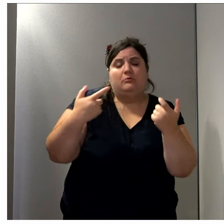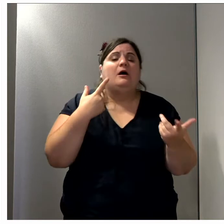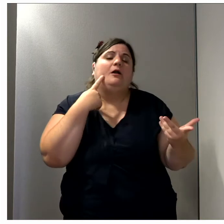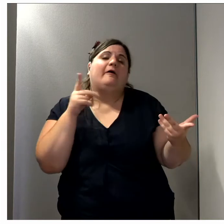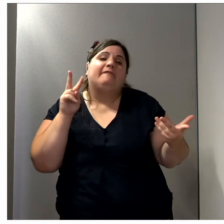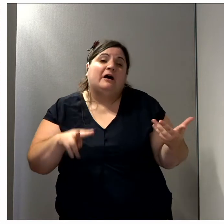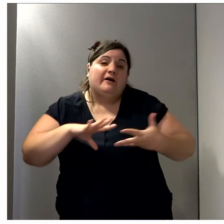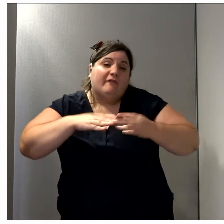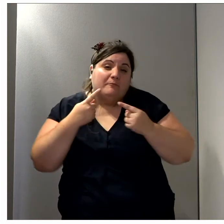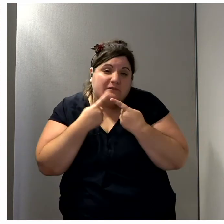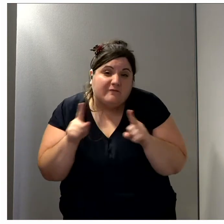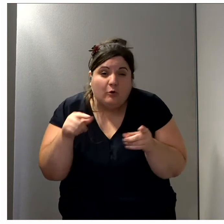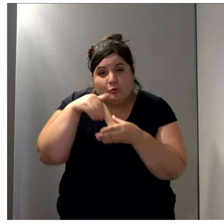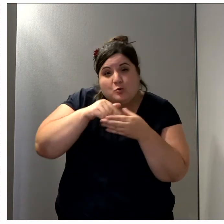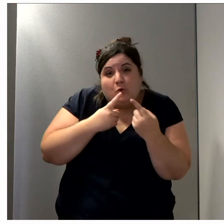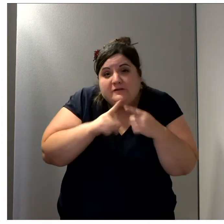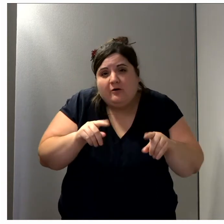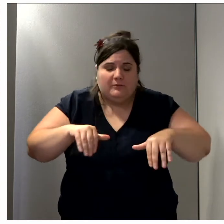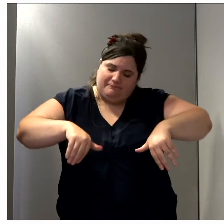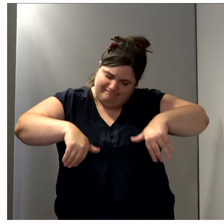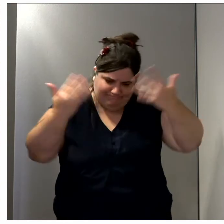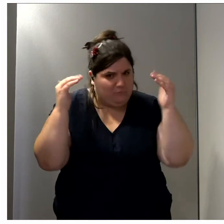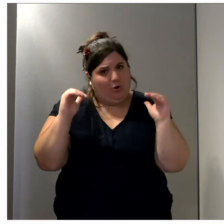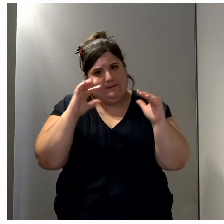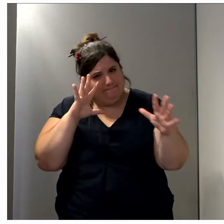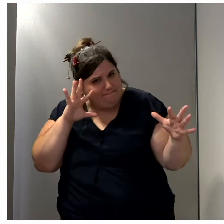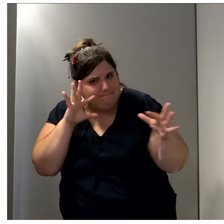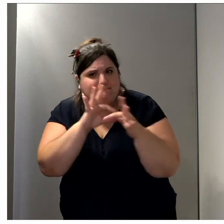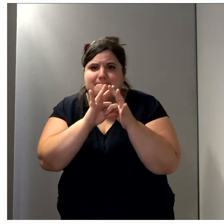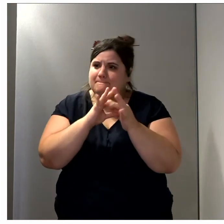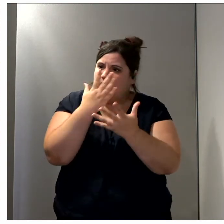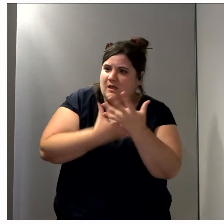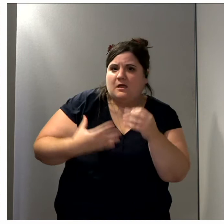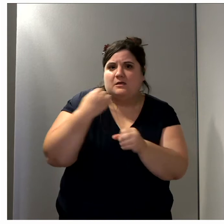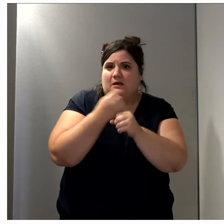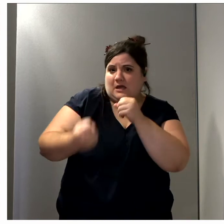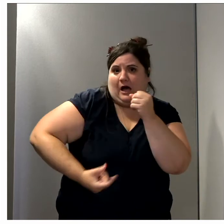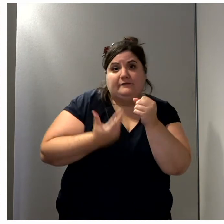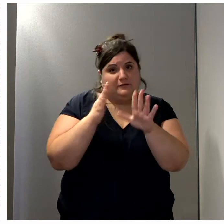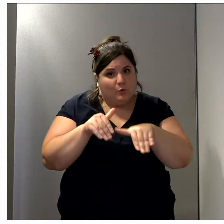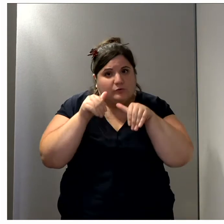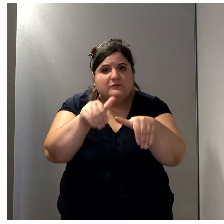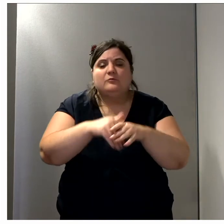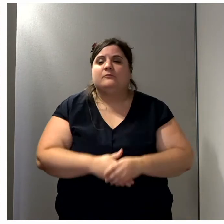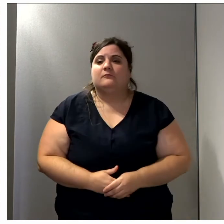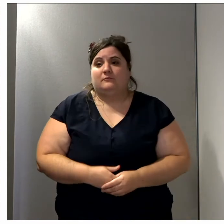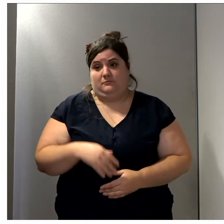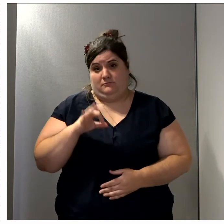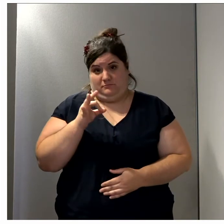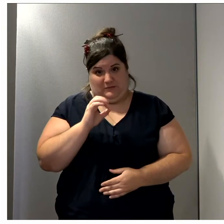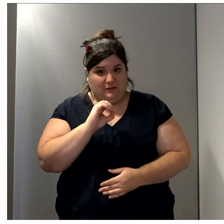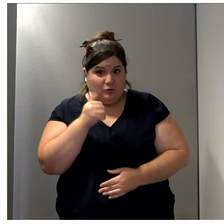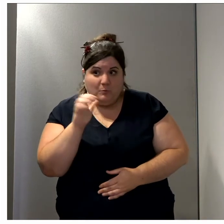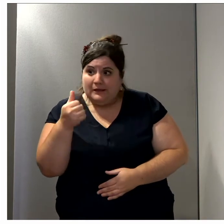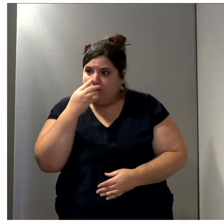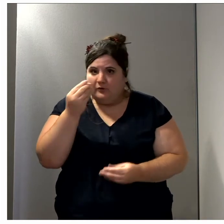de créer. Donc, effectivement, l'utilisation du numérique, là, elle permet réellement de sortir de l'isolement. Enfin,